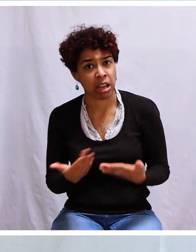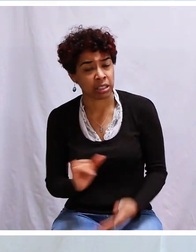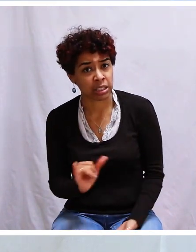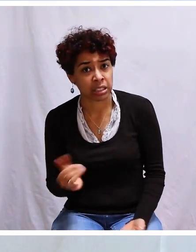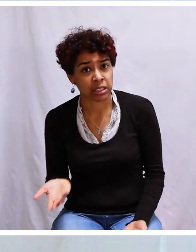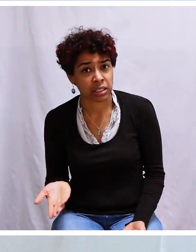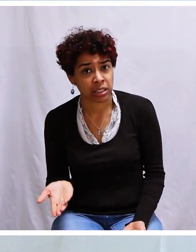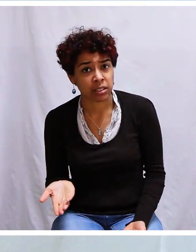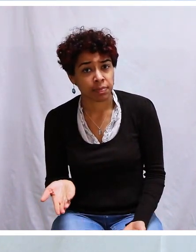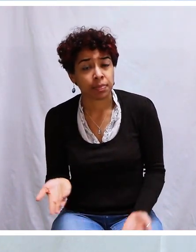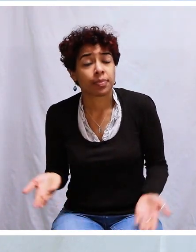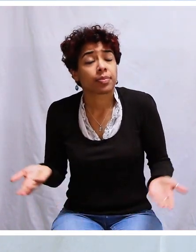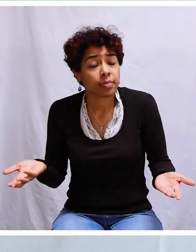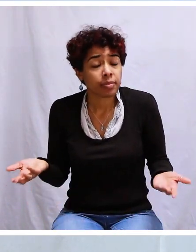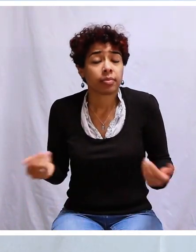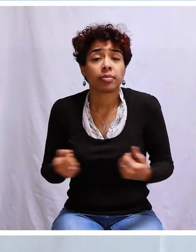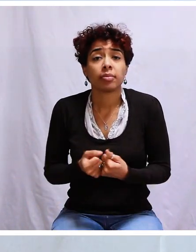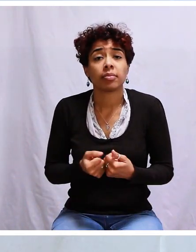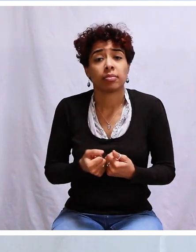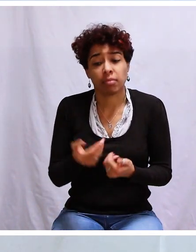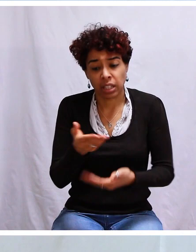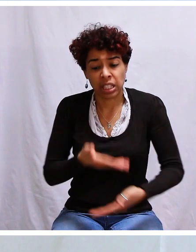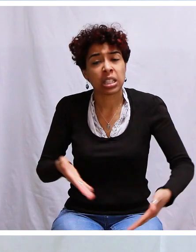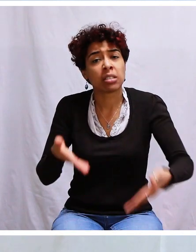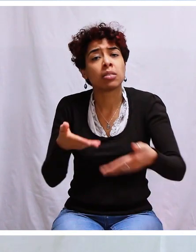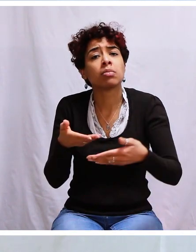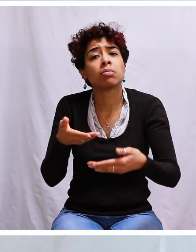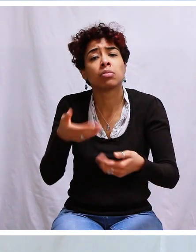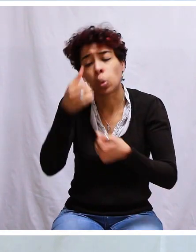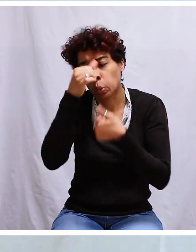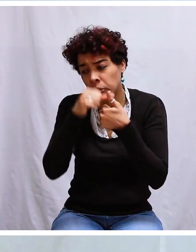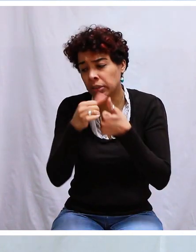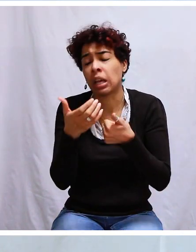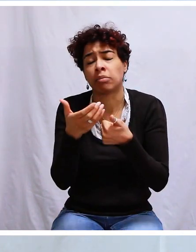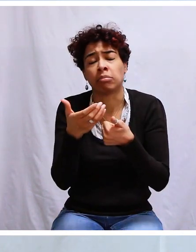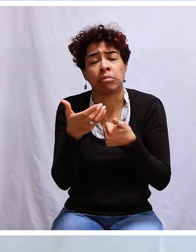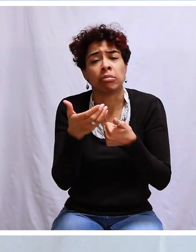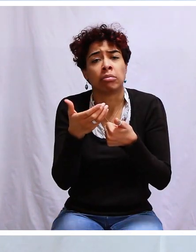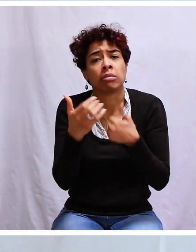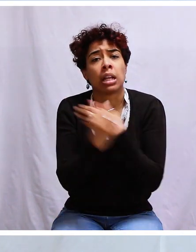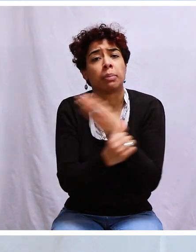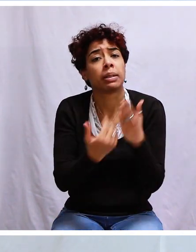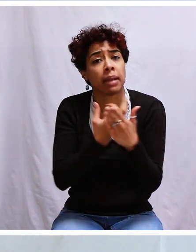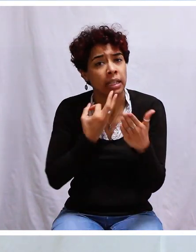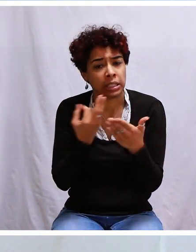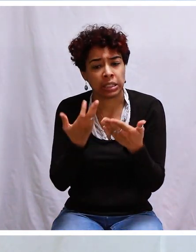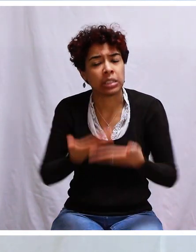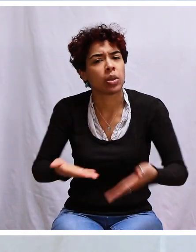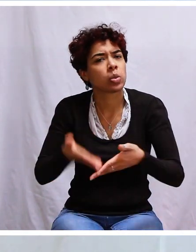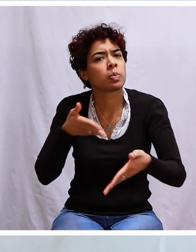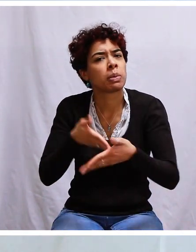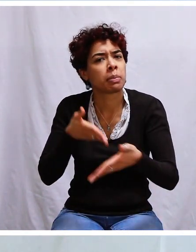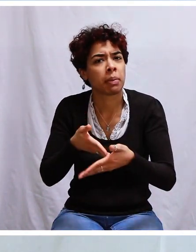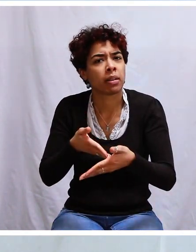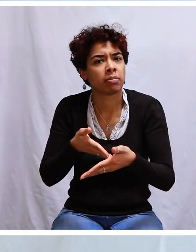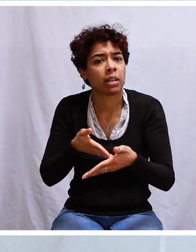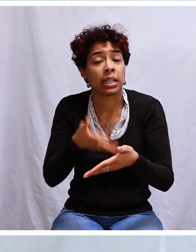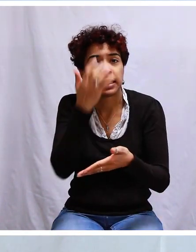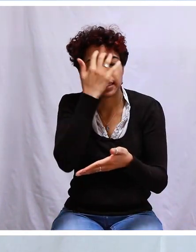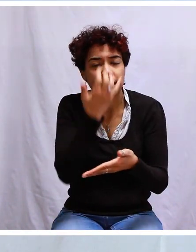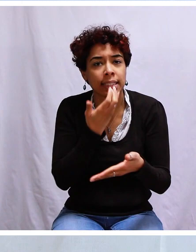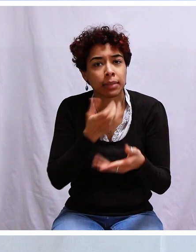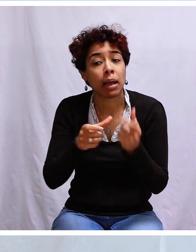La Bible nous dit au début, l'épreuve c'est un sujet de tristesse, nous dit les Écritures. Mais il dit, après c'est un sujet de joie complète.